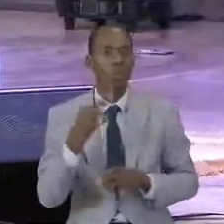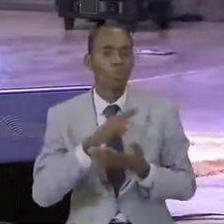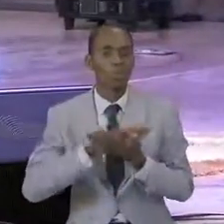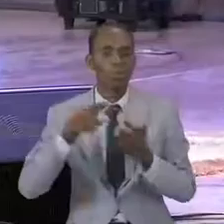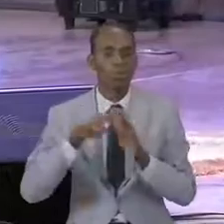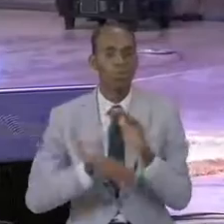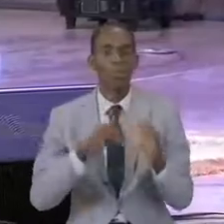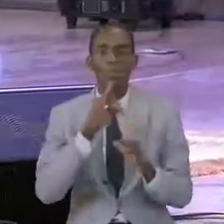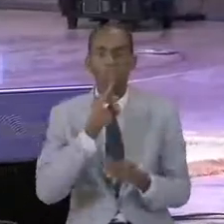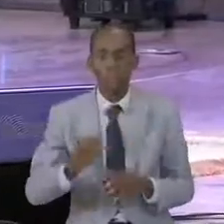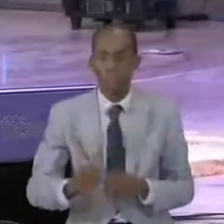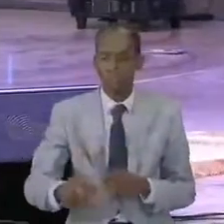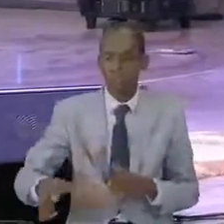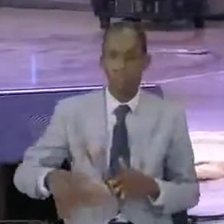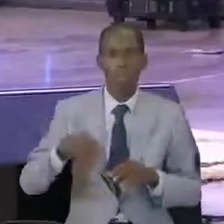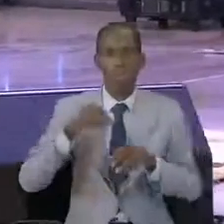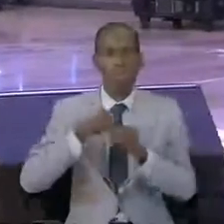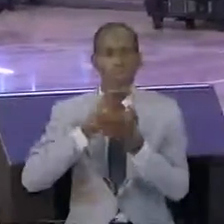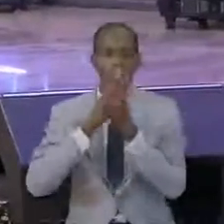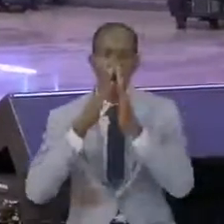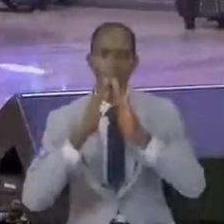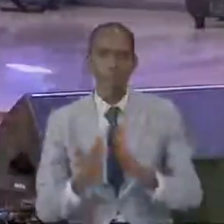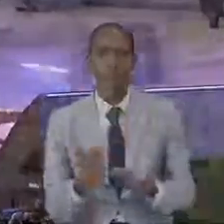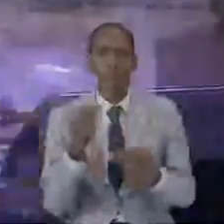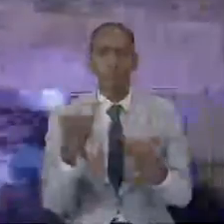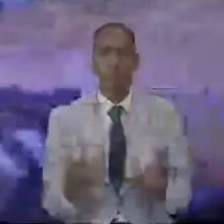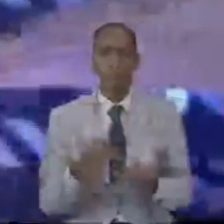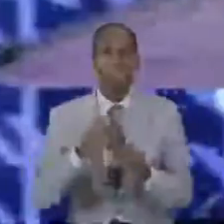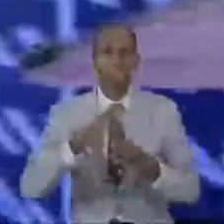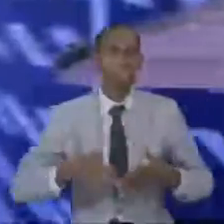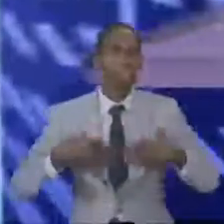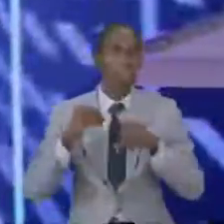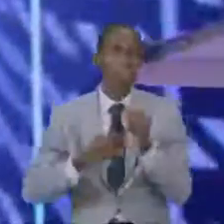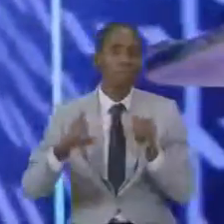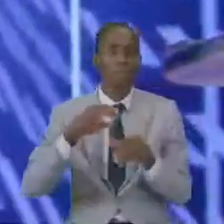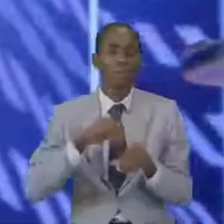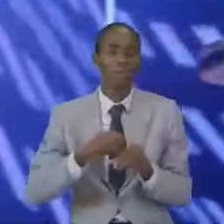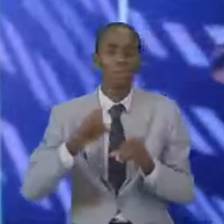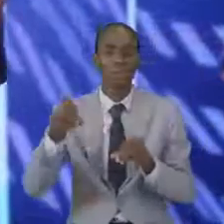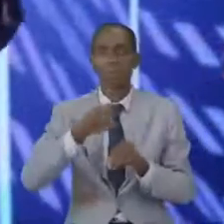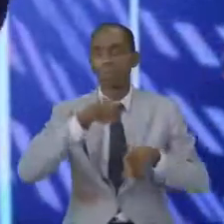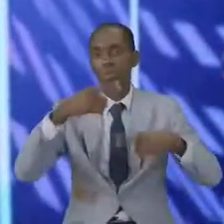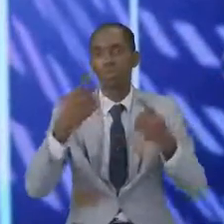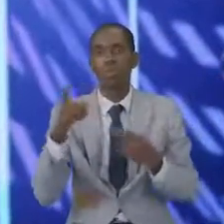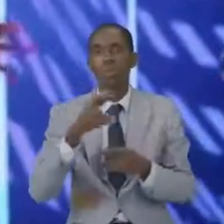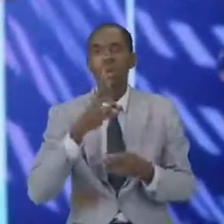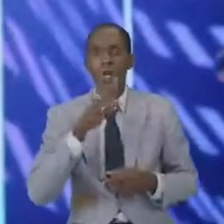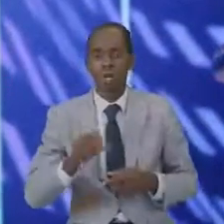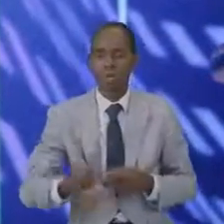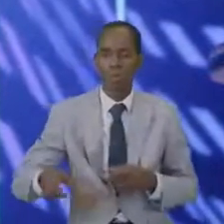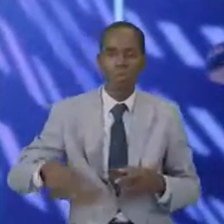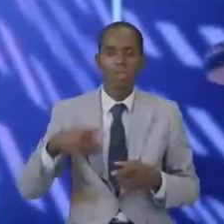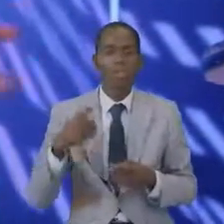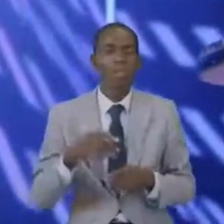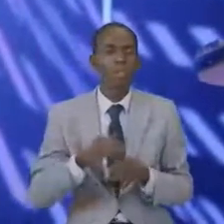justice elle se met dans la paix ouais dans votre vie partout vous allez vous semer le fruit